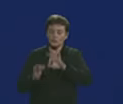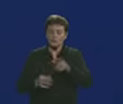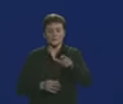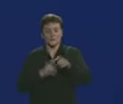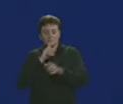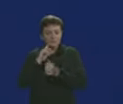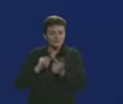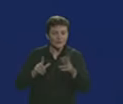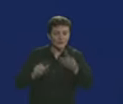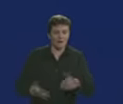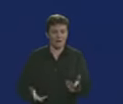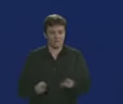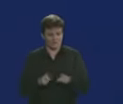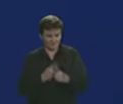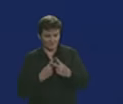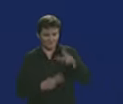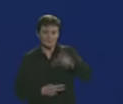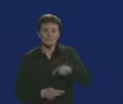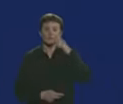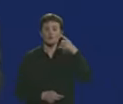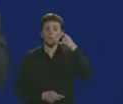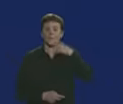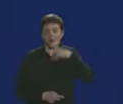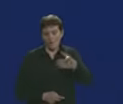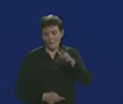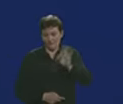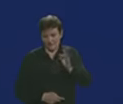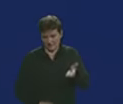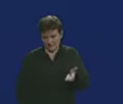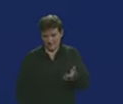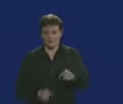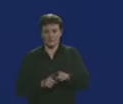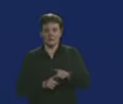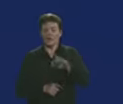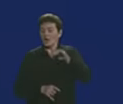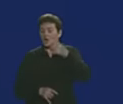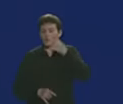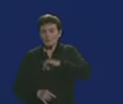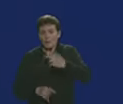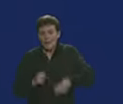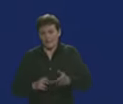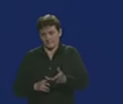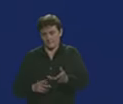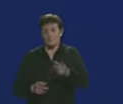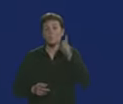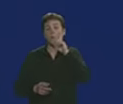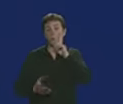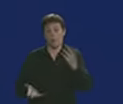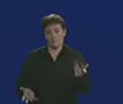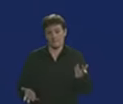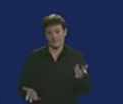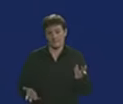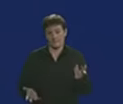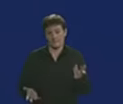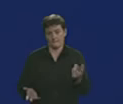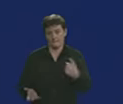Michel Mercier, devant toi, cher Frédéric Mitterrand, je le dis devant toi, cher Jean-Pierre. Pourquoi ? Parce que je n'ai pas